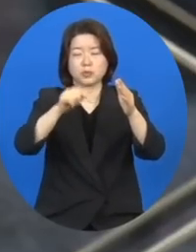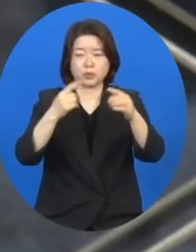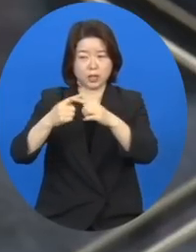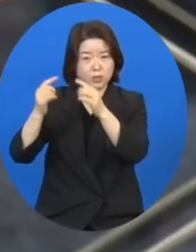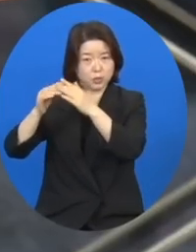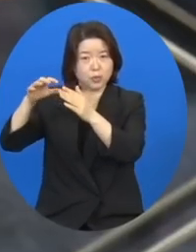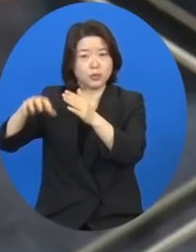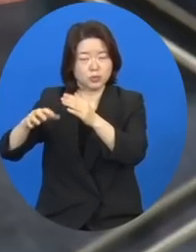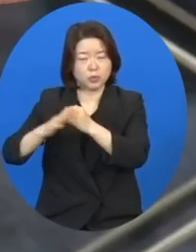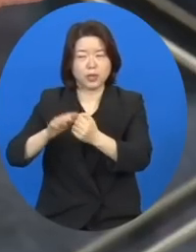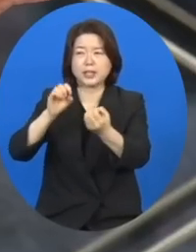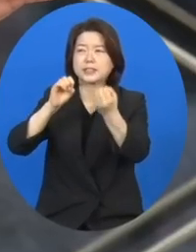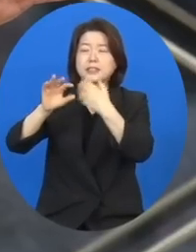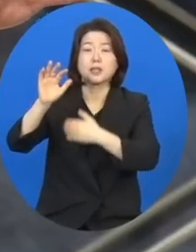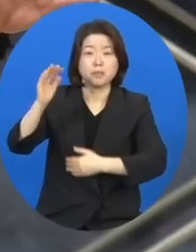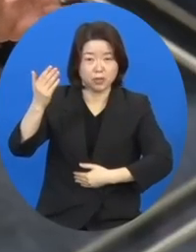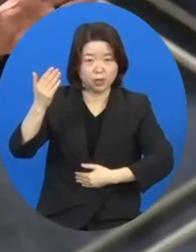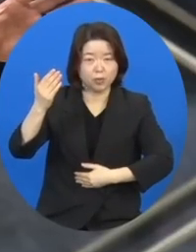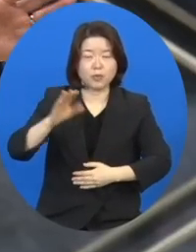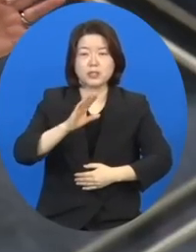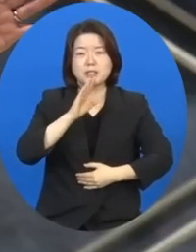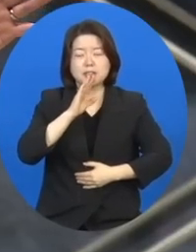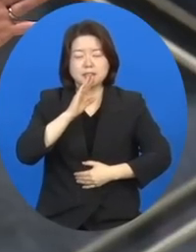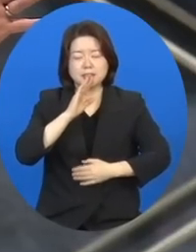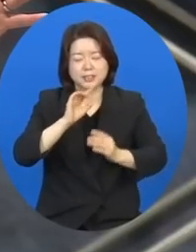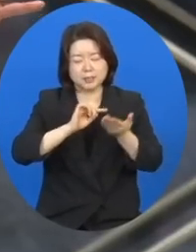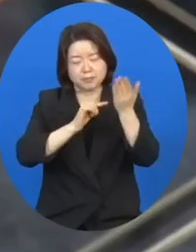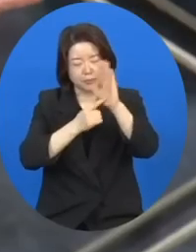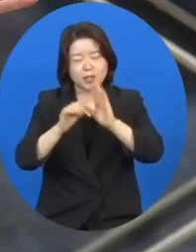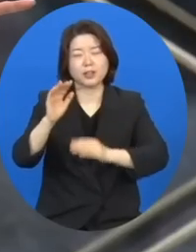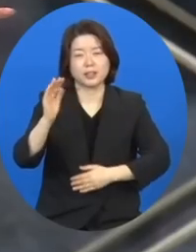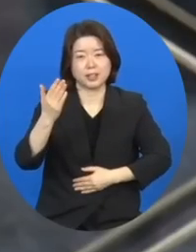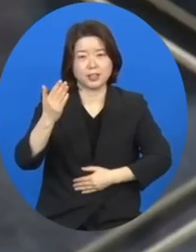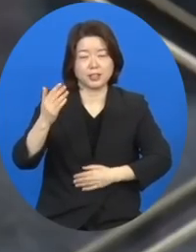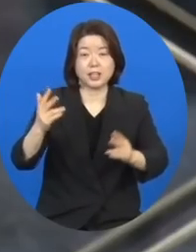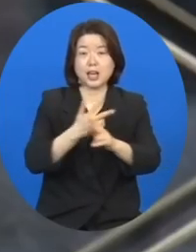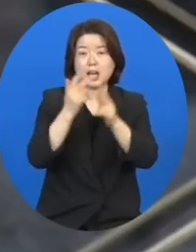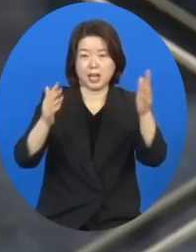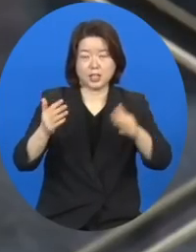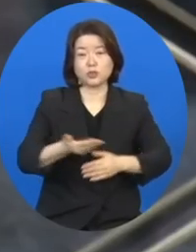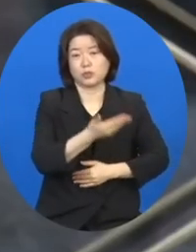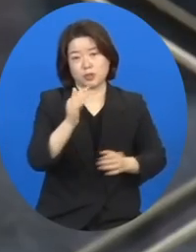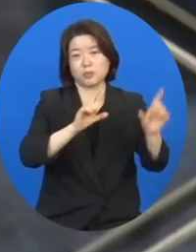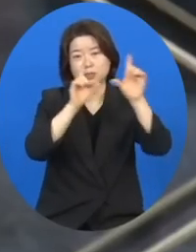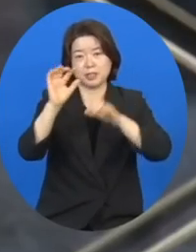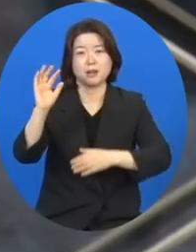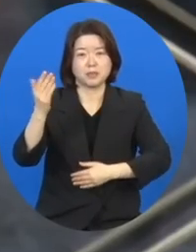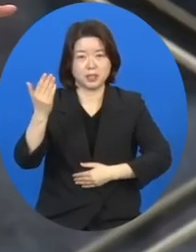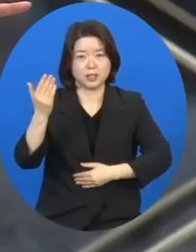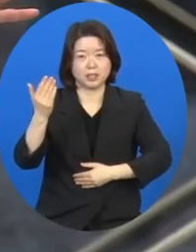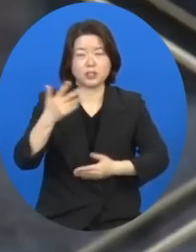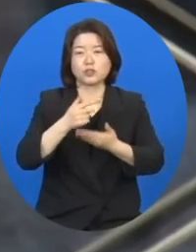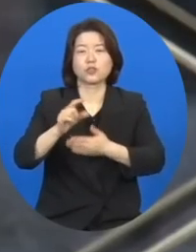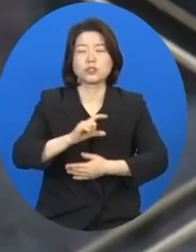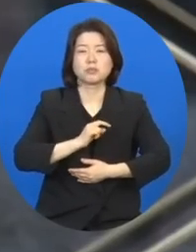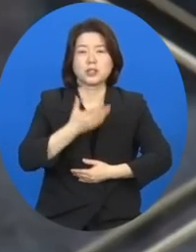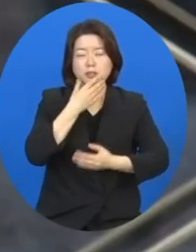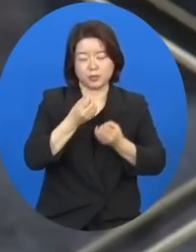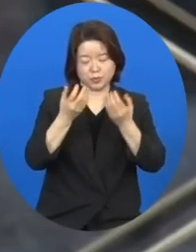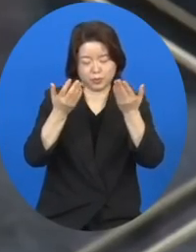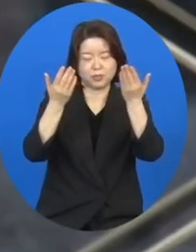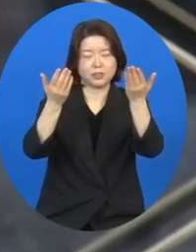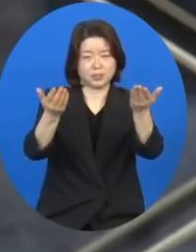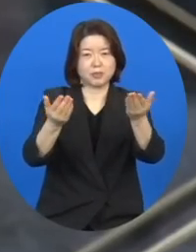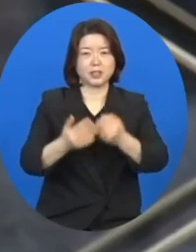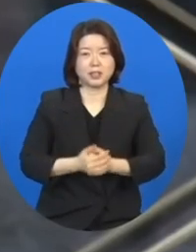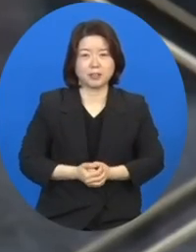가운데 응답되어지고 실제가 되어지는 우리 한 주와 여러분들의 삶이 되시기를 주님의 이름으로 축원드립니다. 우리